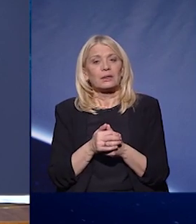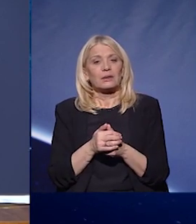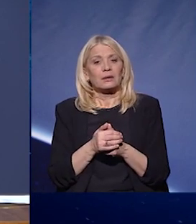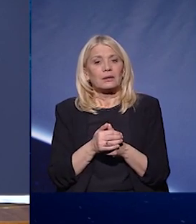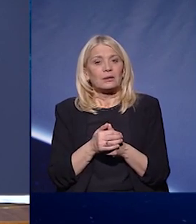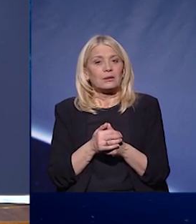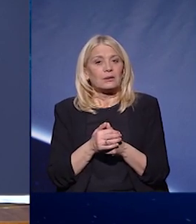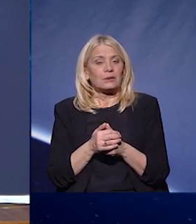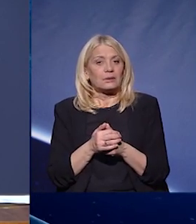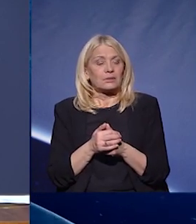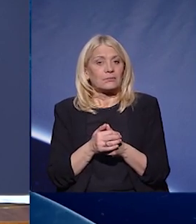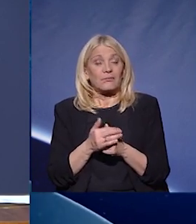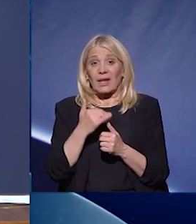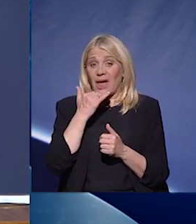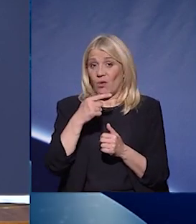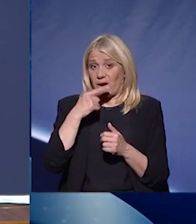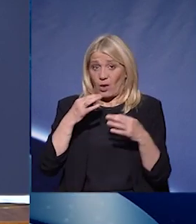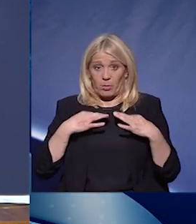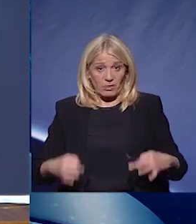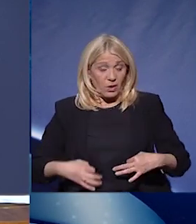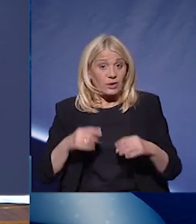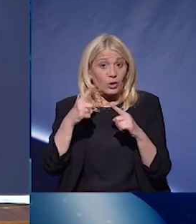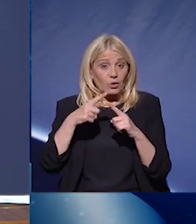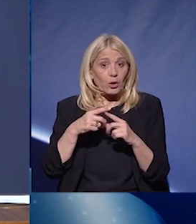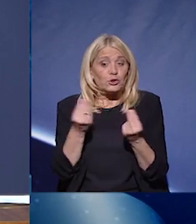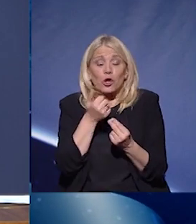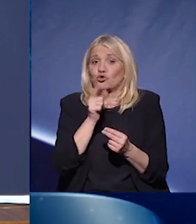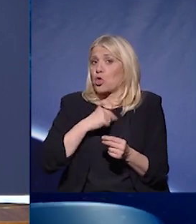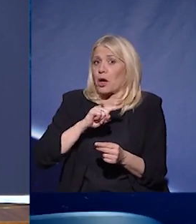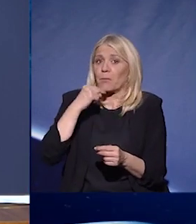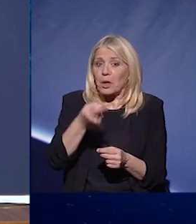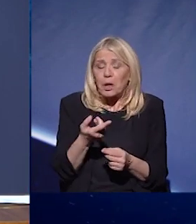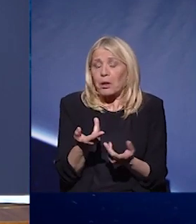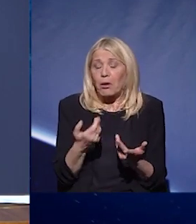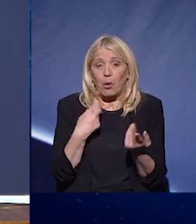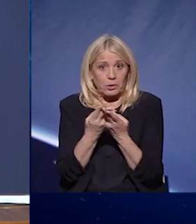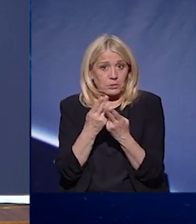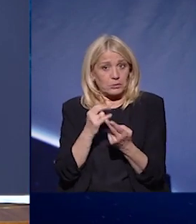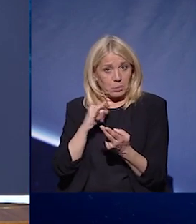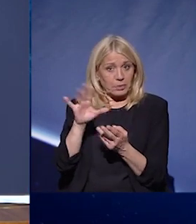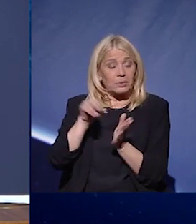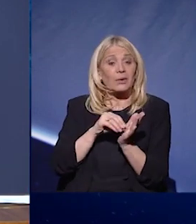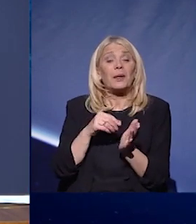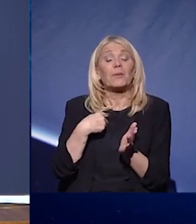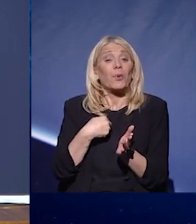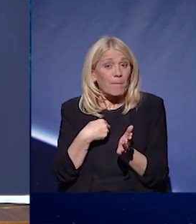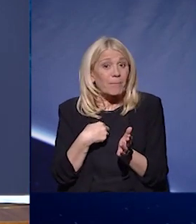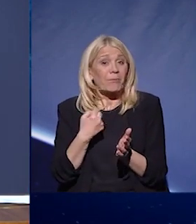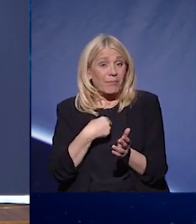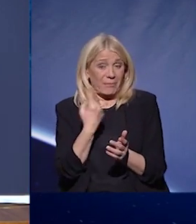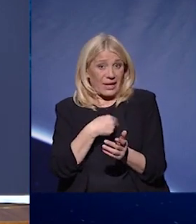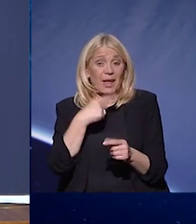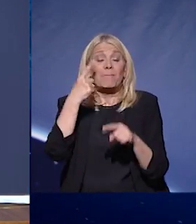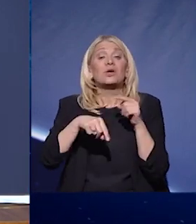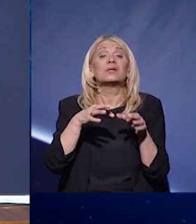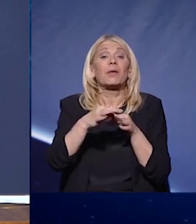volim ako je rekao profesor Tijodorović, zašto ja ne bih rekao? Ja, po meni, poslednja mera